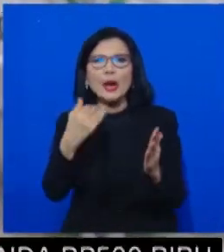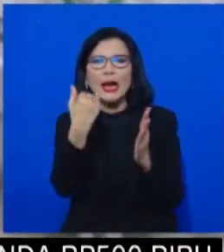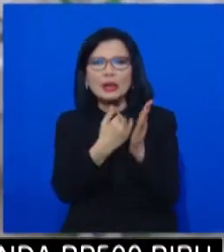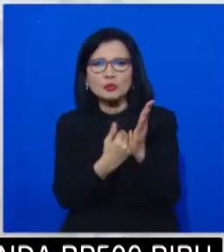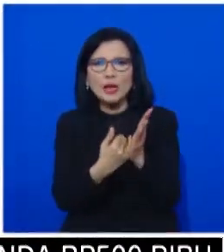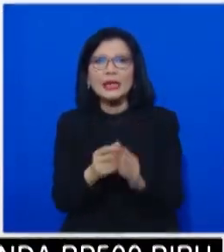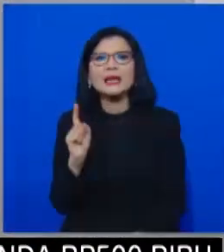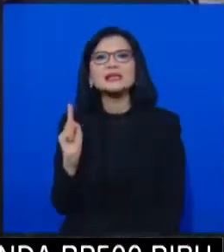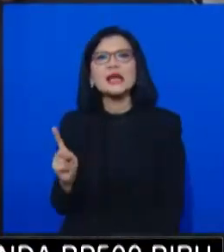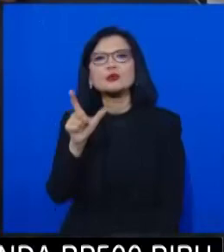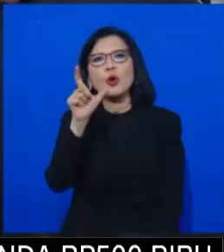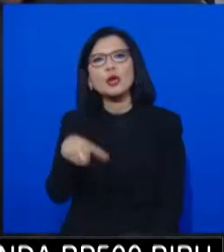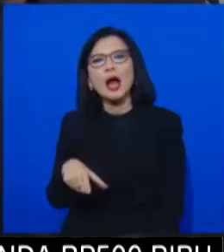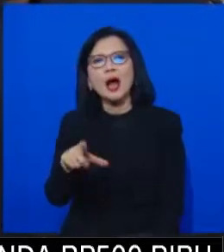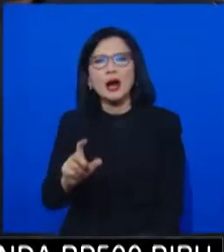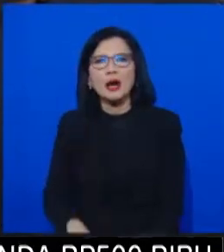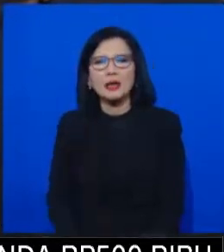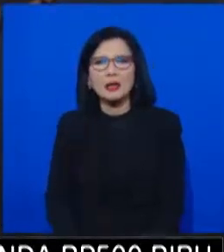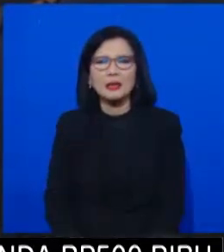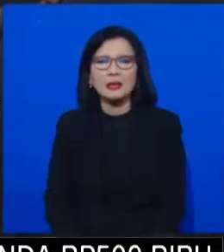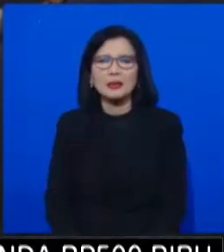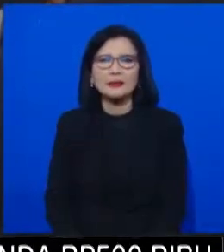satu.